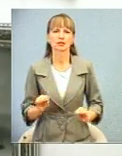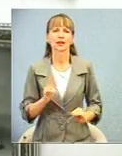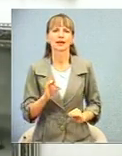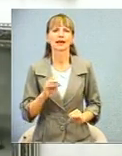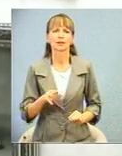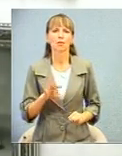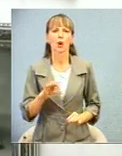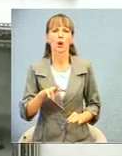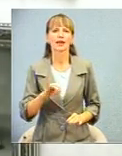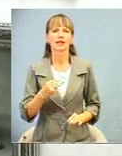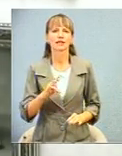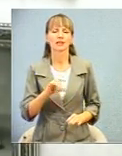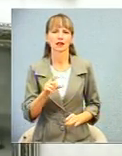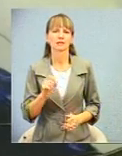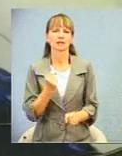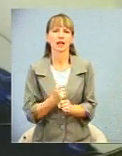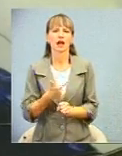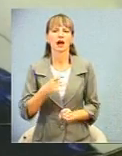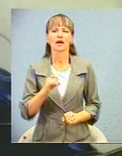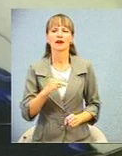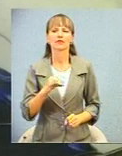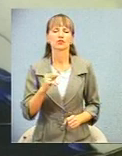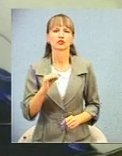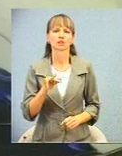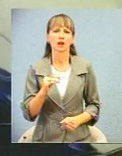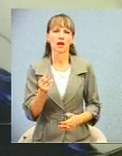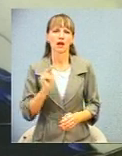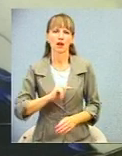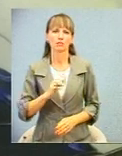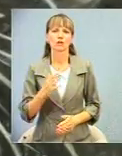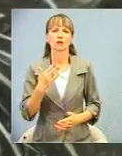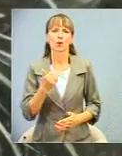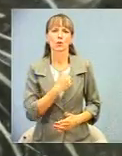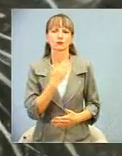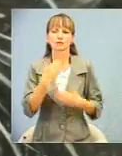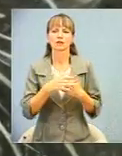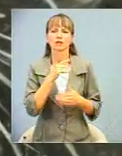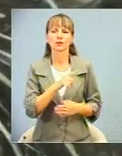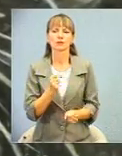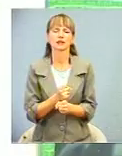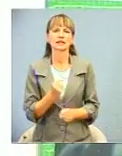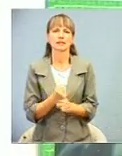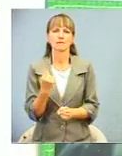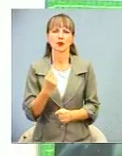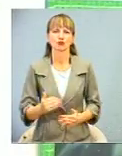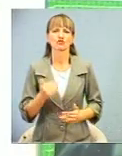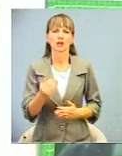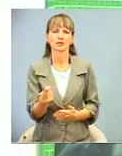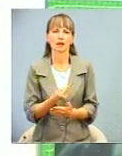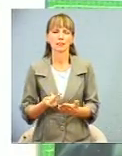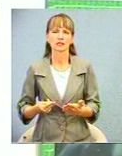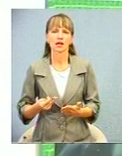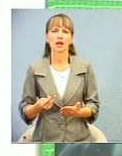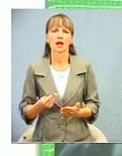олійних, Тетяна Лазунько створює і графічні роботи, на котрих планує зосередитися найближчим часом. А ще – зробити перші кроки у написанні картин